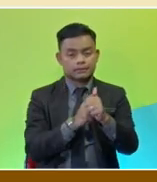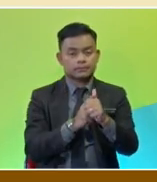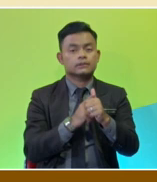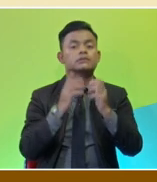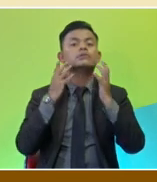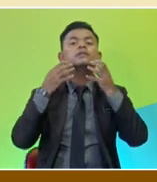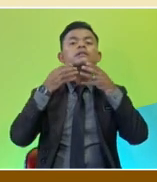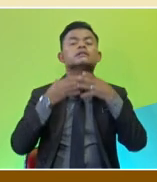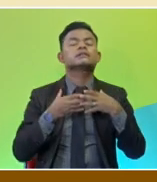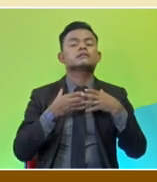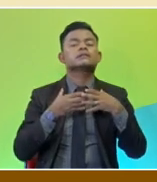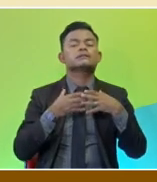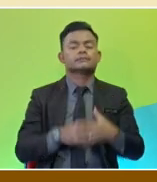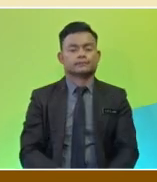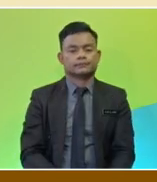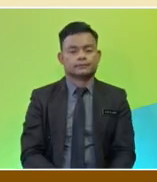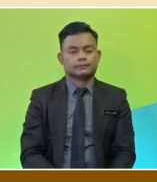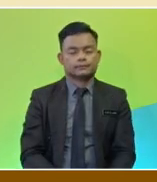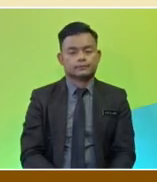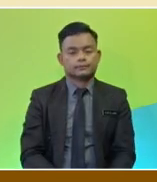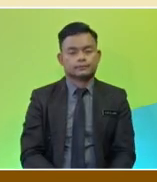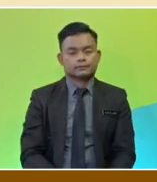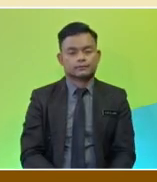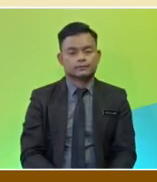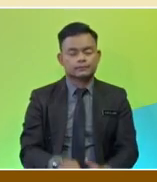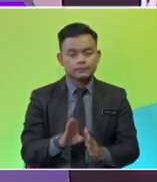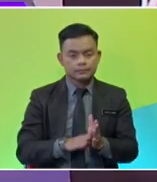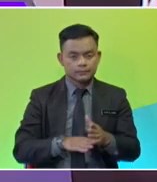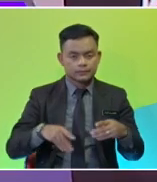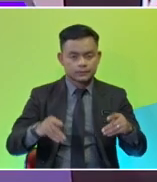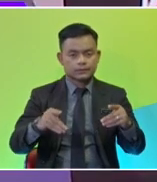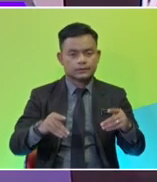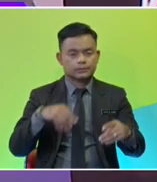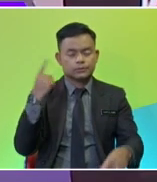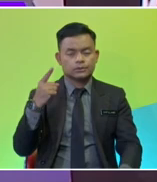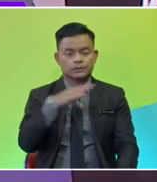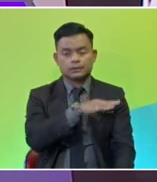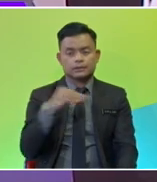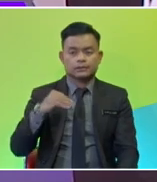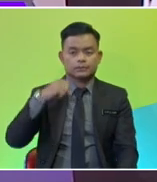pergerakan secara pusingan ataupun putaran Coba kita lakukan sama-sama